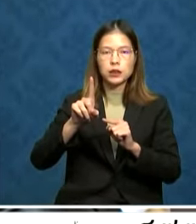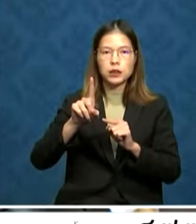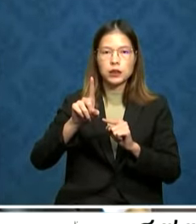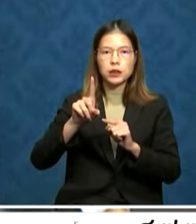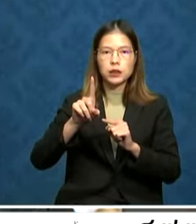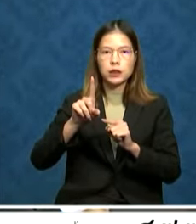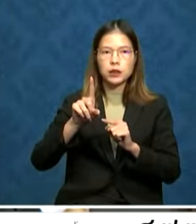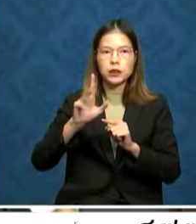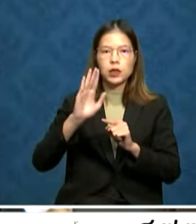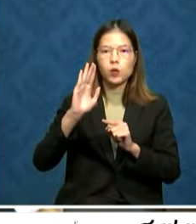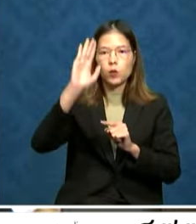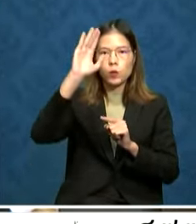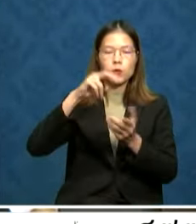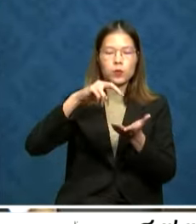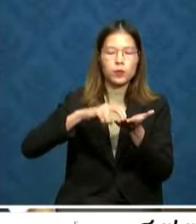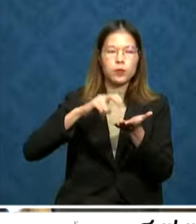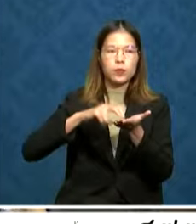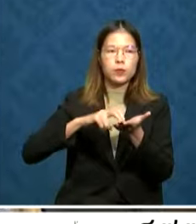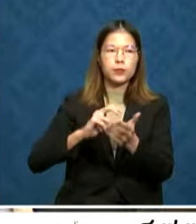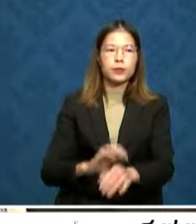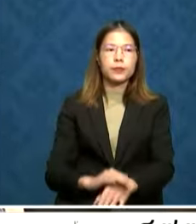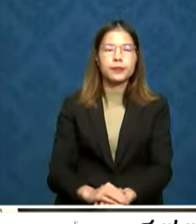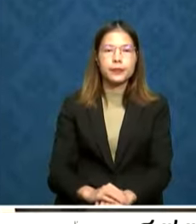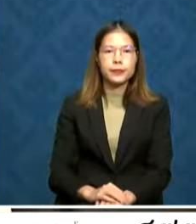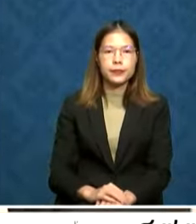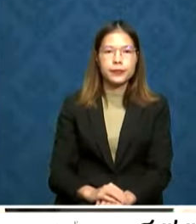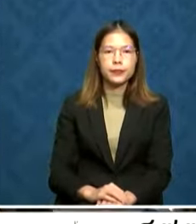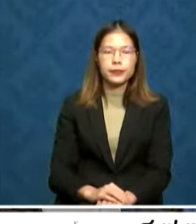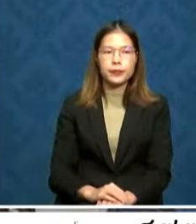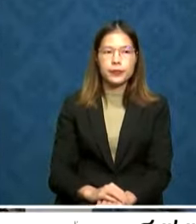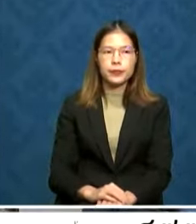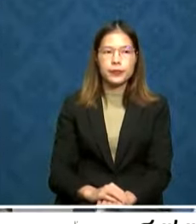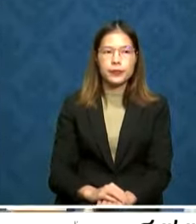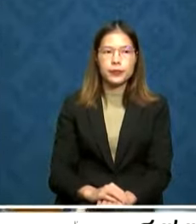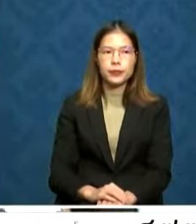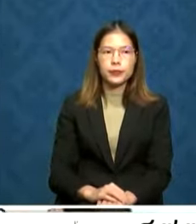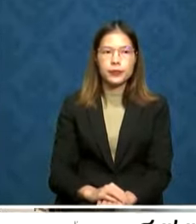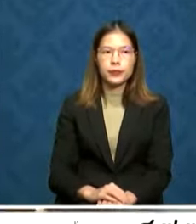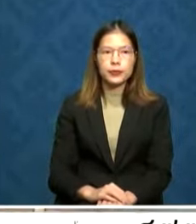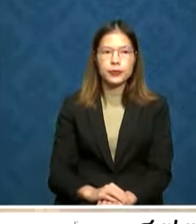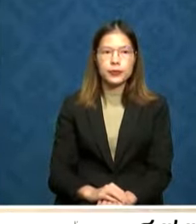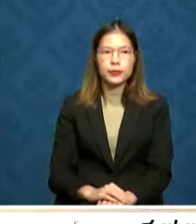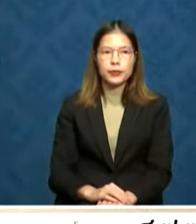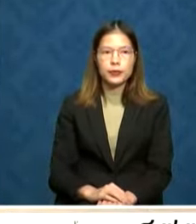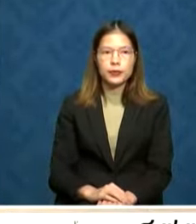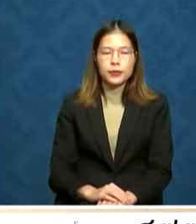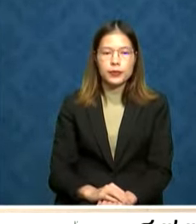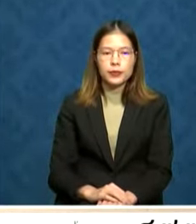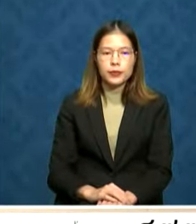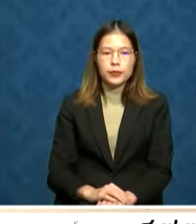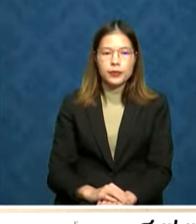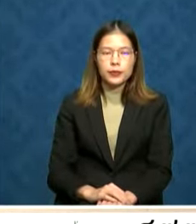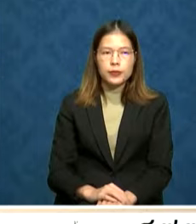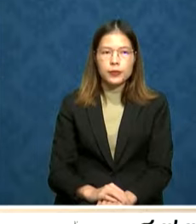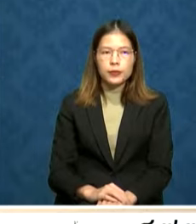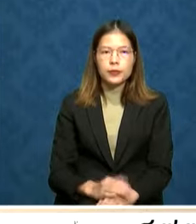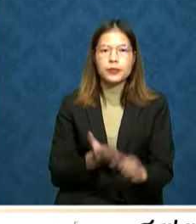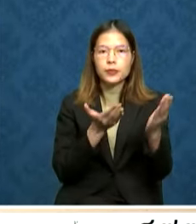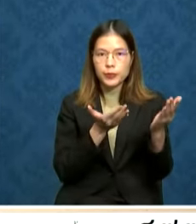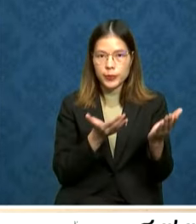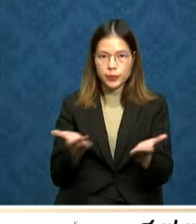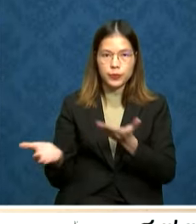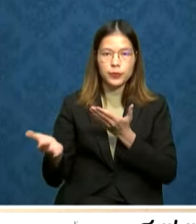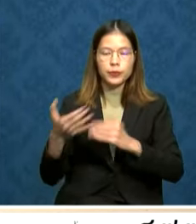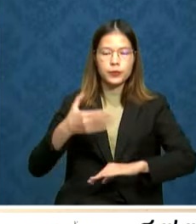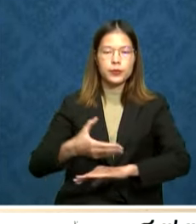นาขมานุษศรขอพดรรดครับครับ มผู้รบรองถูกต้องนะครับต่ไปพักรวมไทร